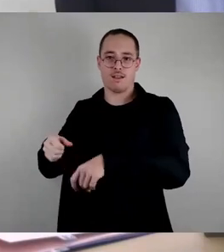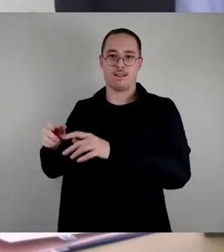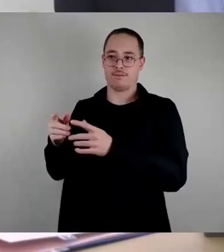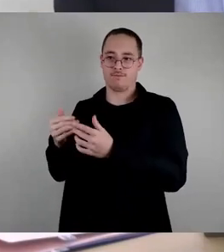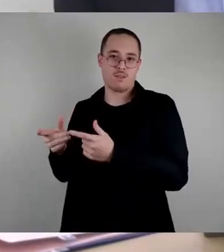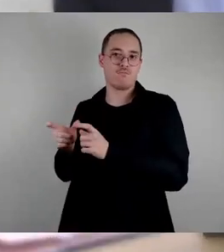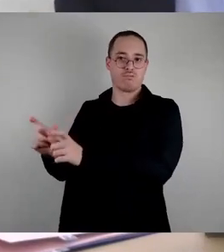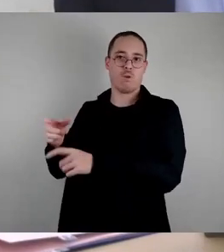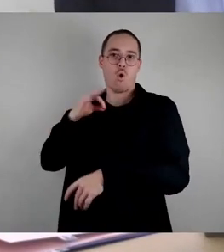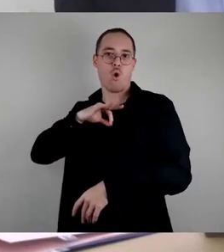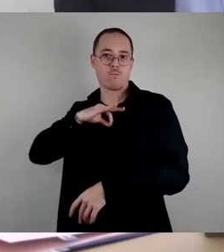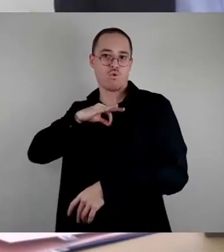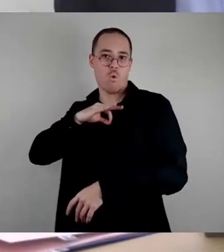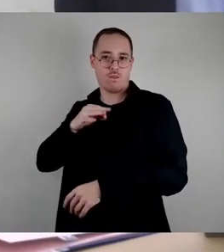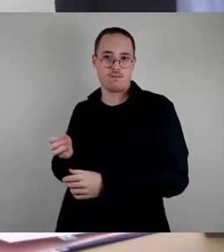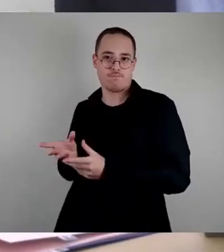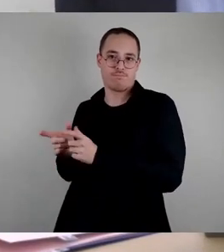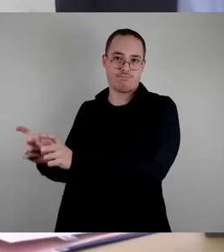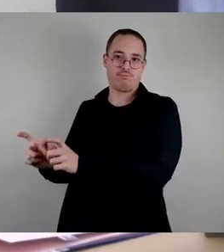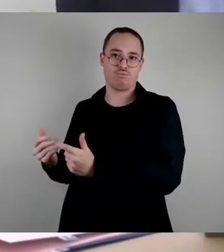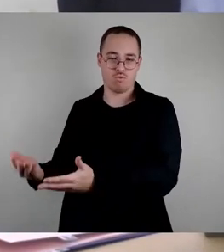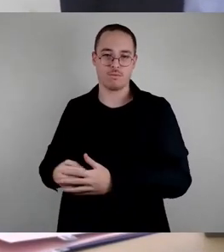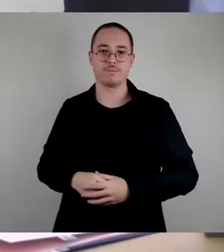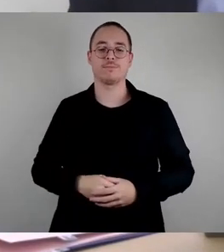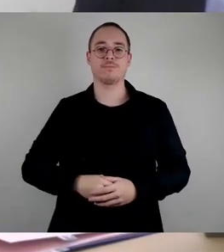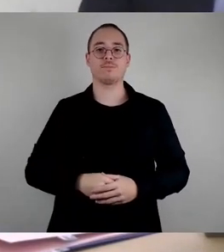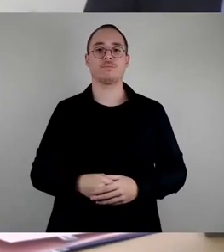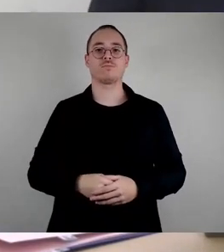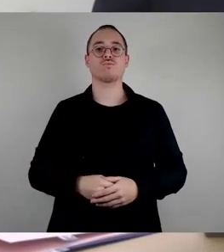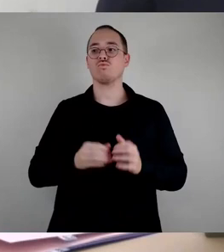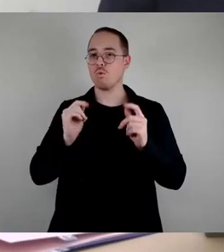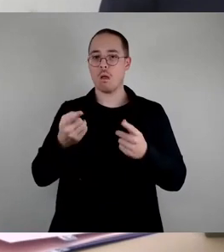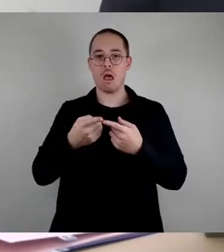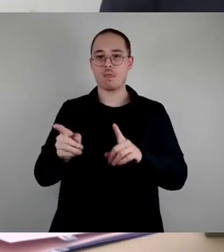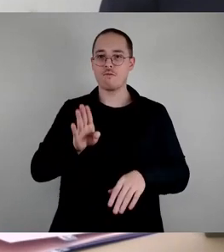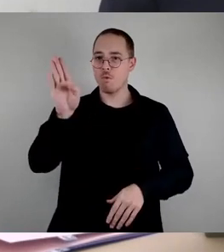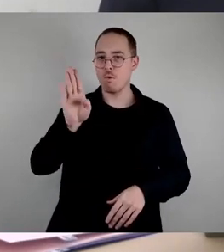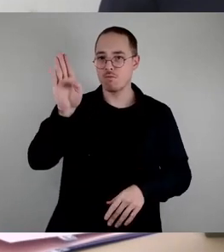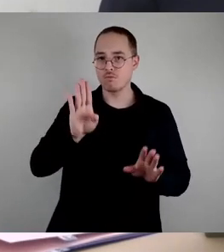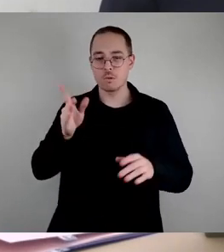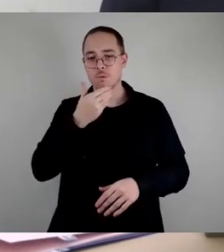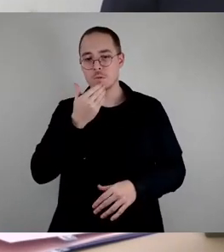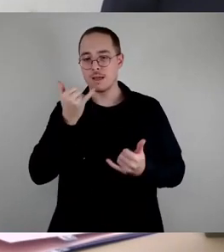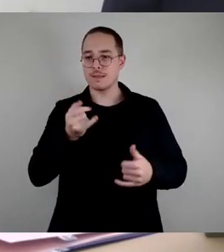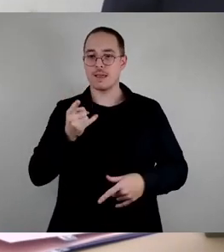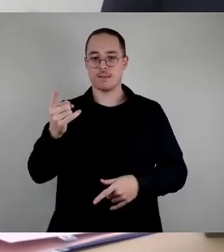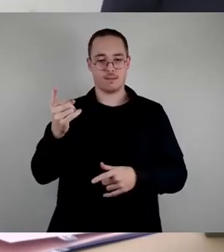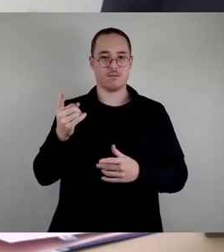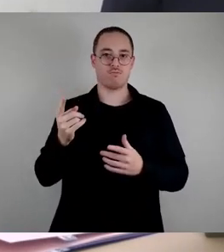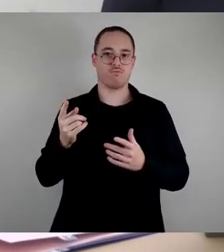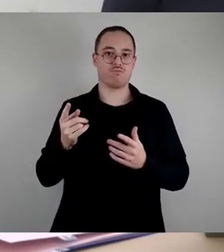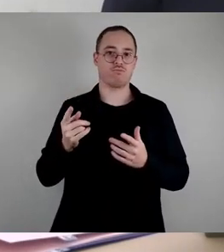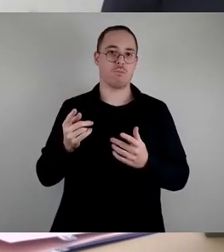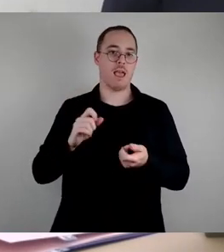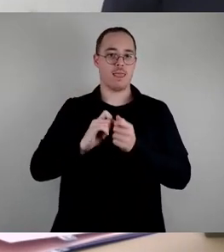Änderungsantrag Bündnis 90 Die Grünen zur Abstimmung stellen. Ich würde es mal so